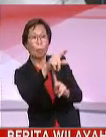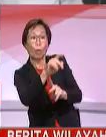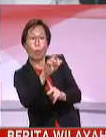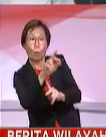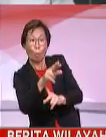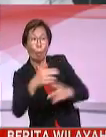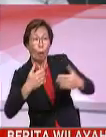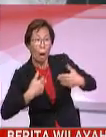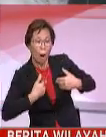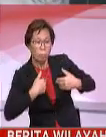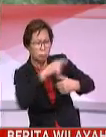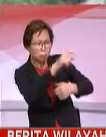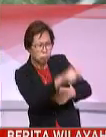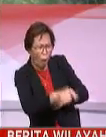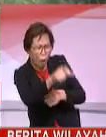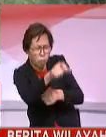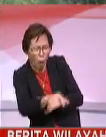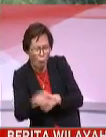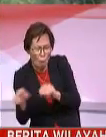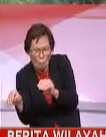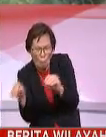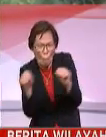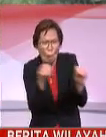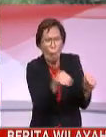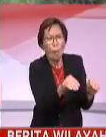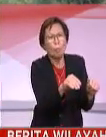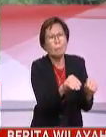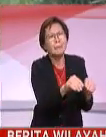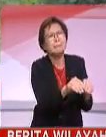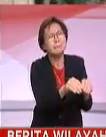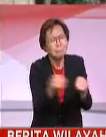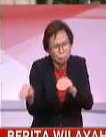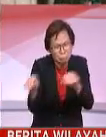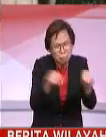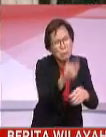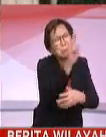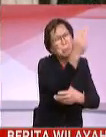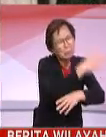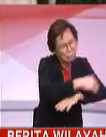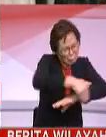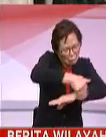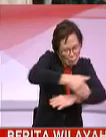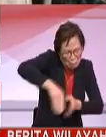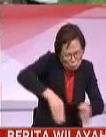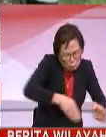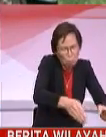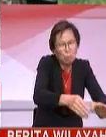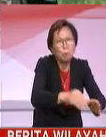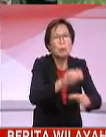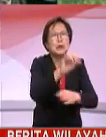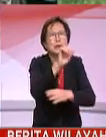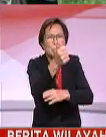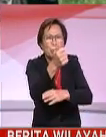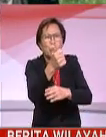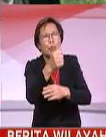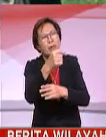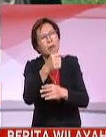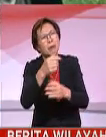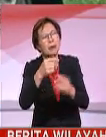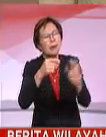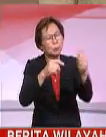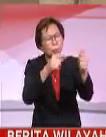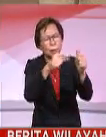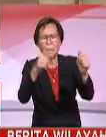mendapati terdapat penduduk yang berpindah ke kawasan hutan dan tepi sungai kira-kira 10 hingga